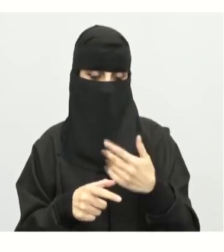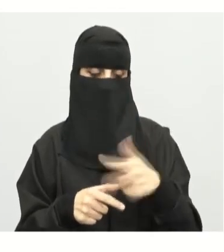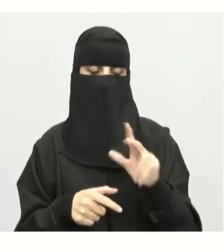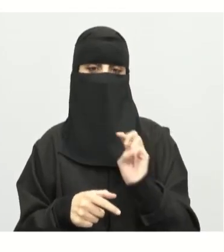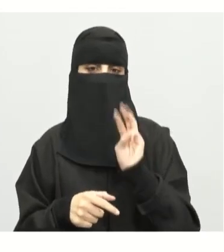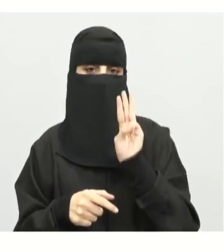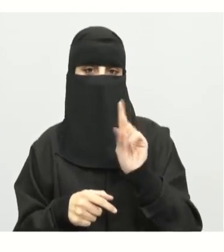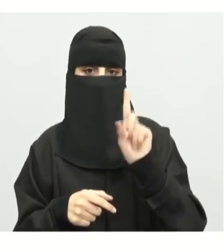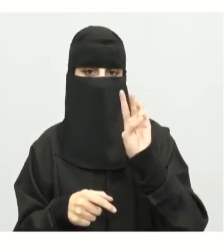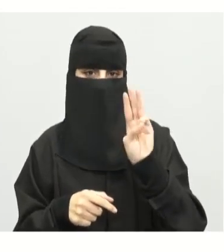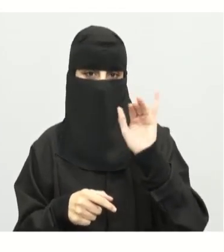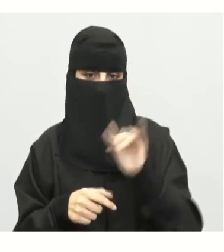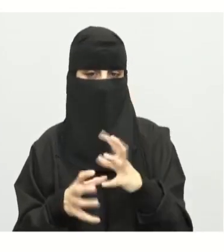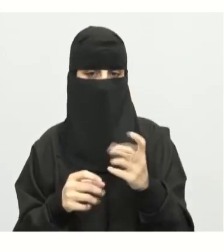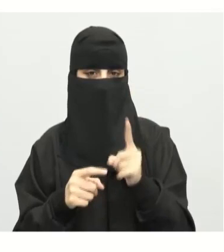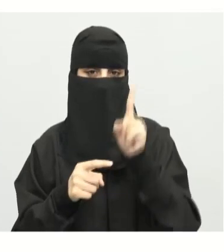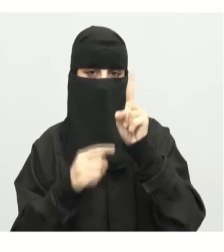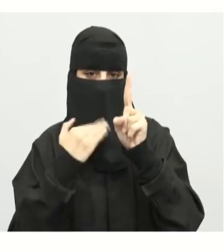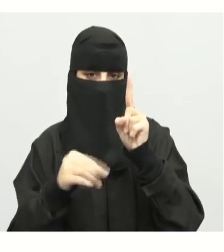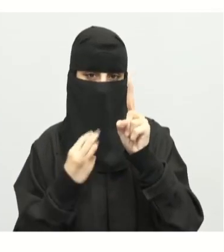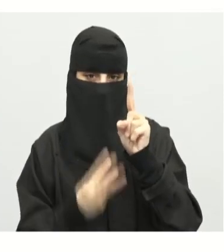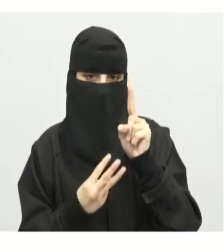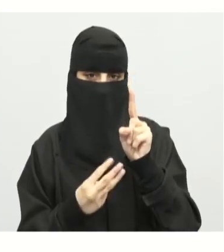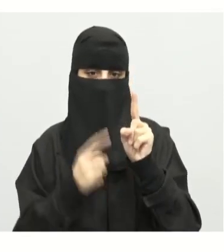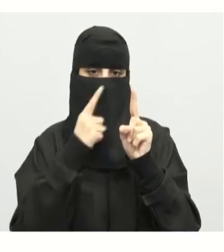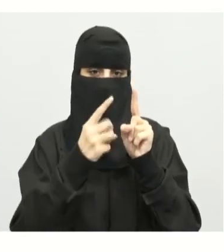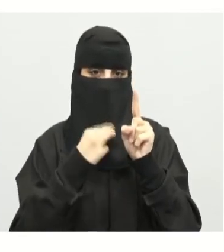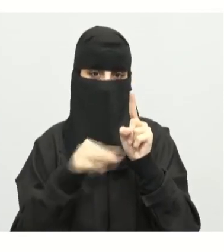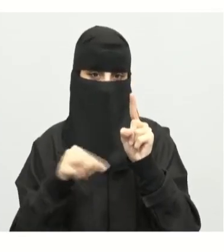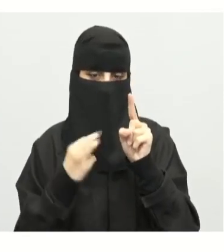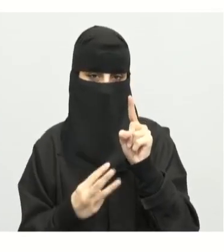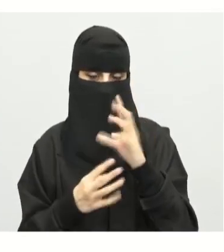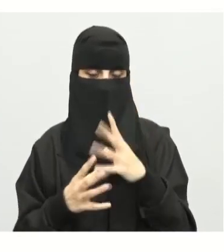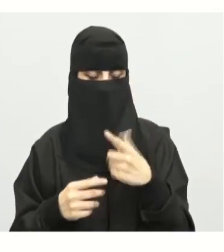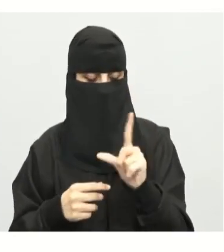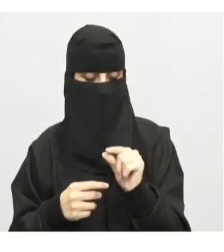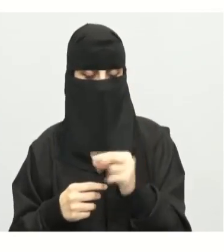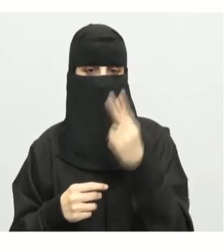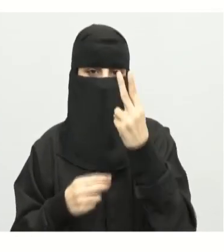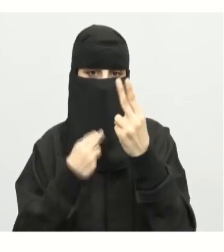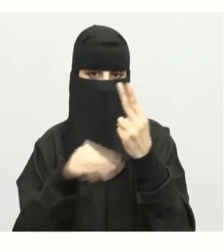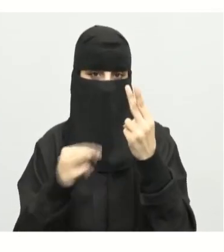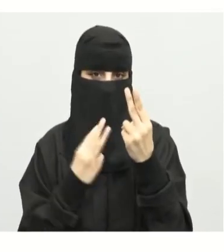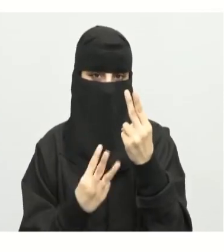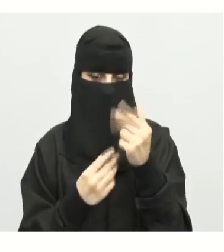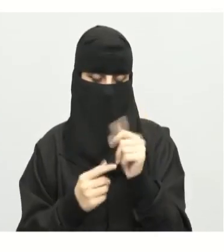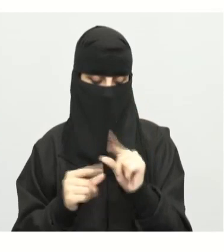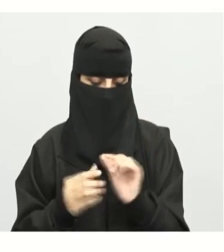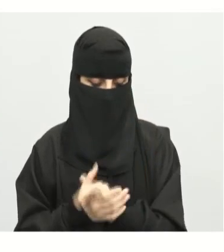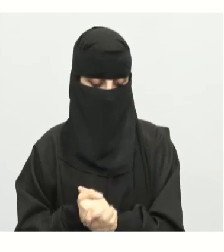ثلثي مساحه شبه الجزيره العربيه اذا تشغل مساحه المملكه العربيه السعوديه ثلثي مساحه شبه الجزيره